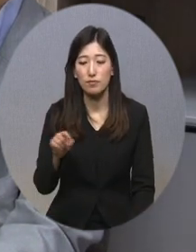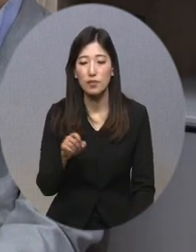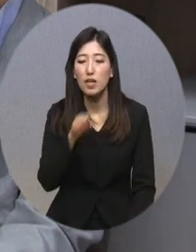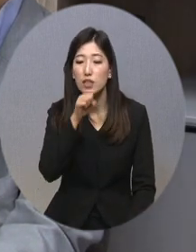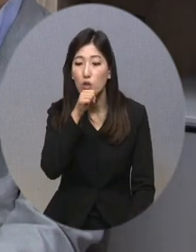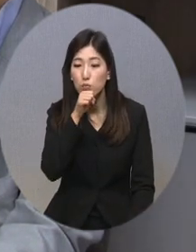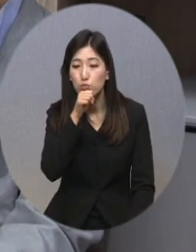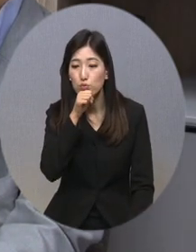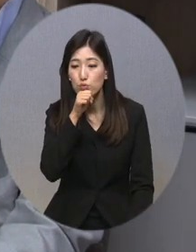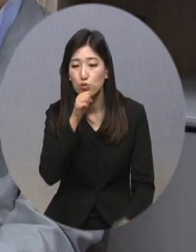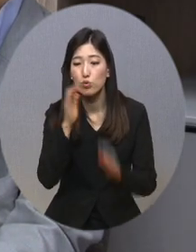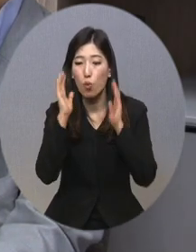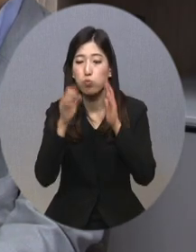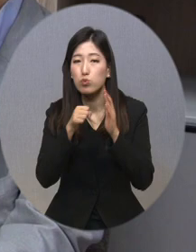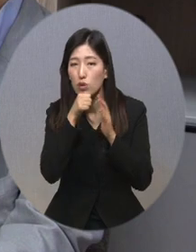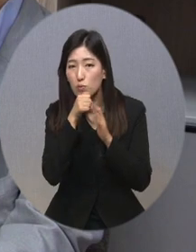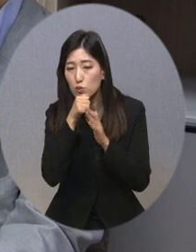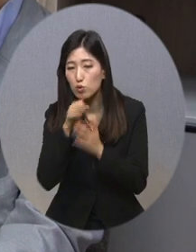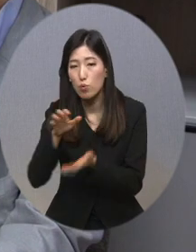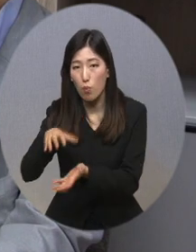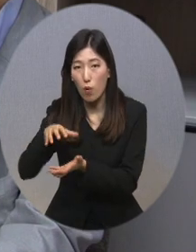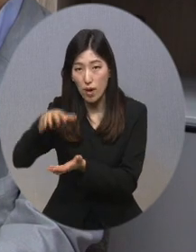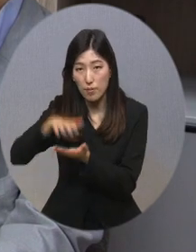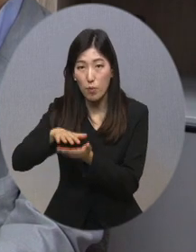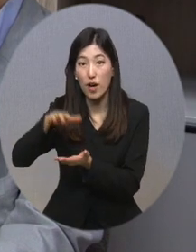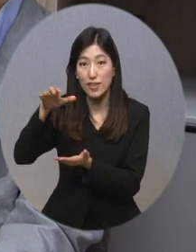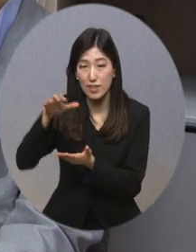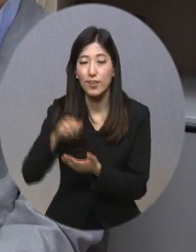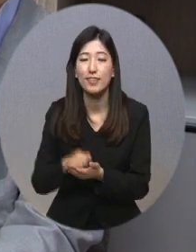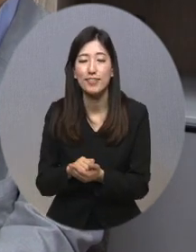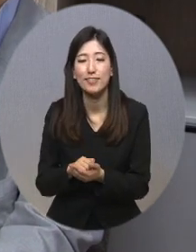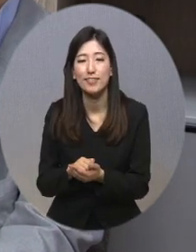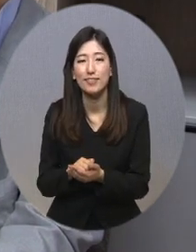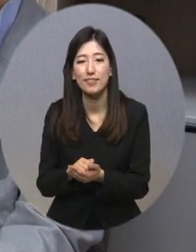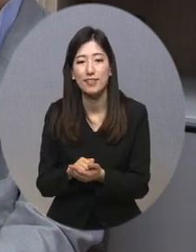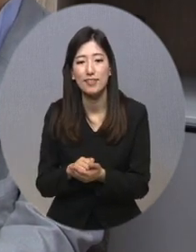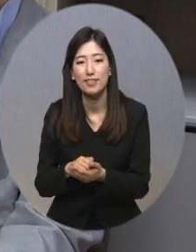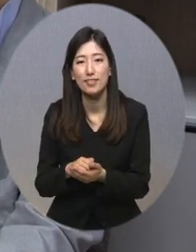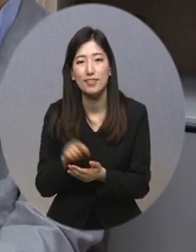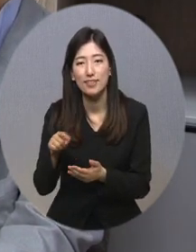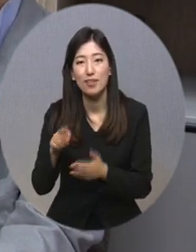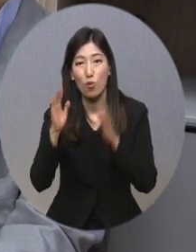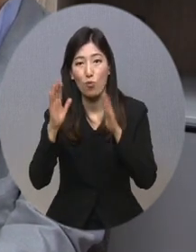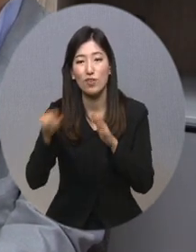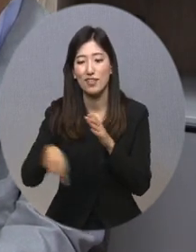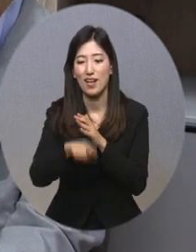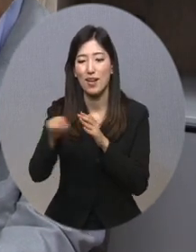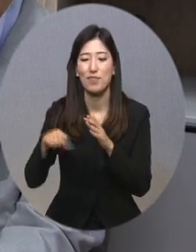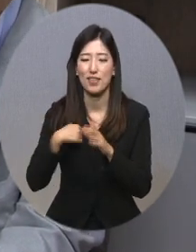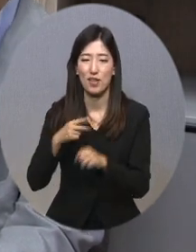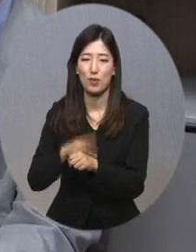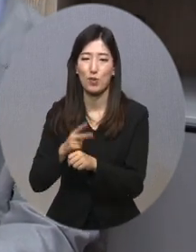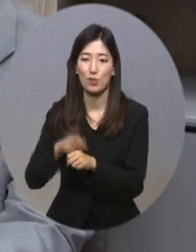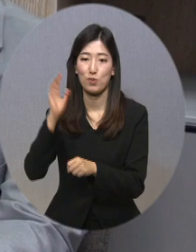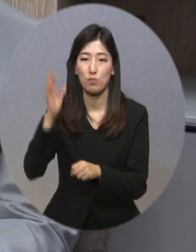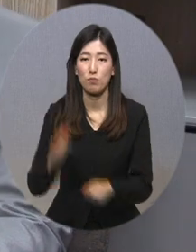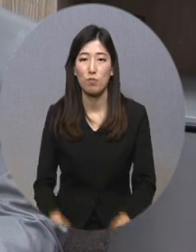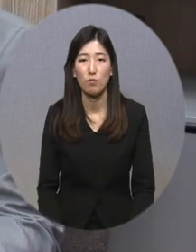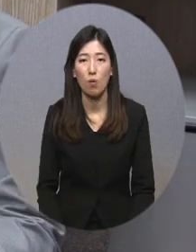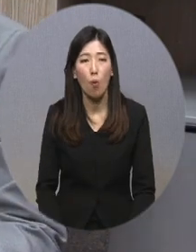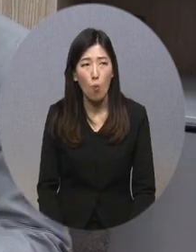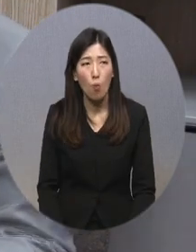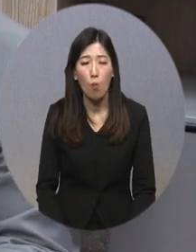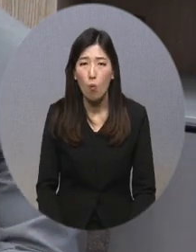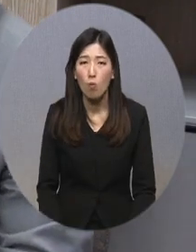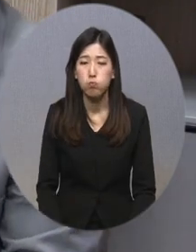통해서 공부하시는 거죠. 예, 전문학사, 일반 학사 다 딸 수 있는 곳이에요. 그런데 그렇게 힘들게 자랐으면